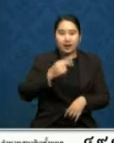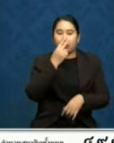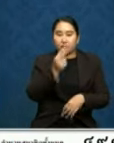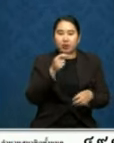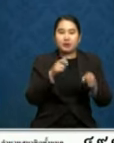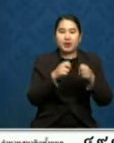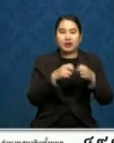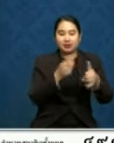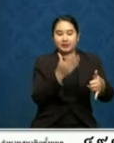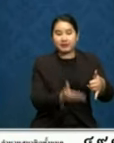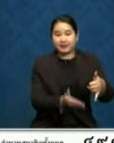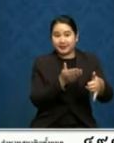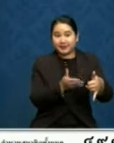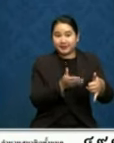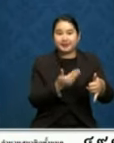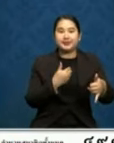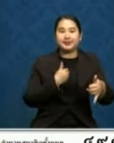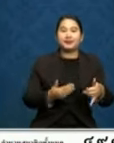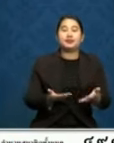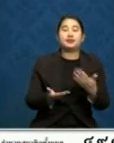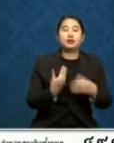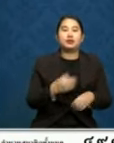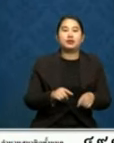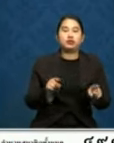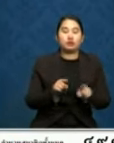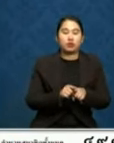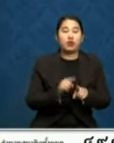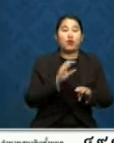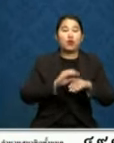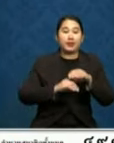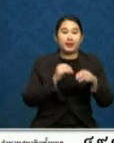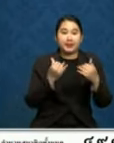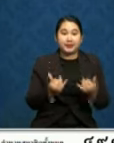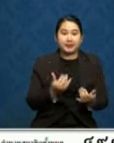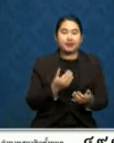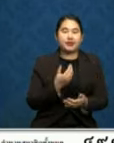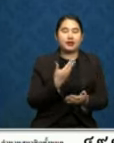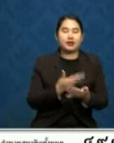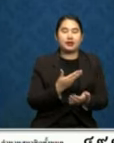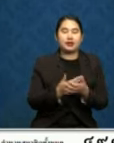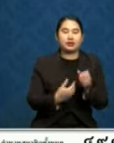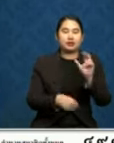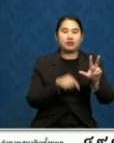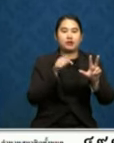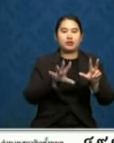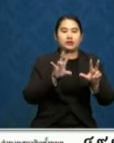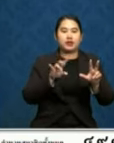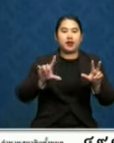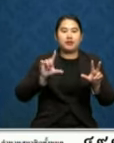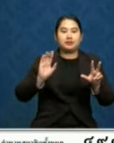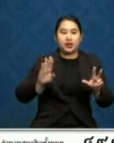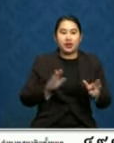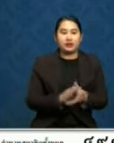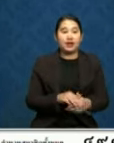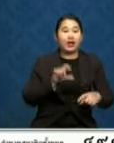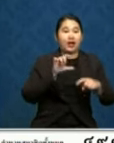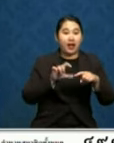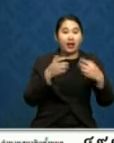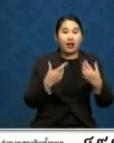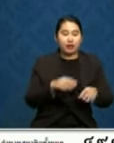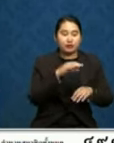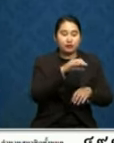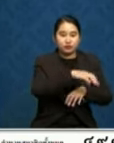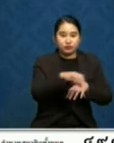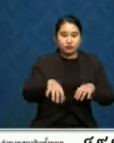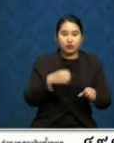หาพฤติกรรมนะคะหรือว่าราชทัณฑ์ปันสุขเนี่ย 3.7 ล้านบาทหารเฉลี่ยนะคะสถานพินิจและศูนย์ฝึกอบ